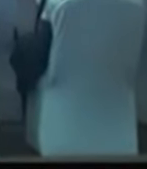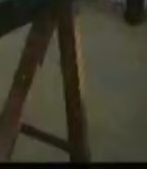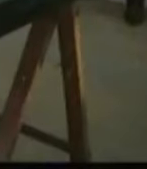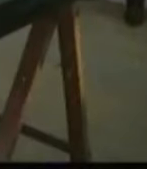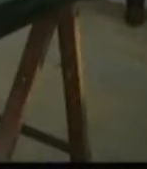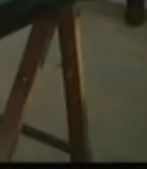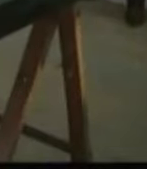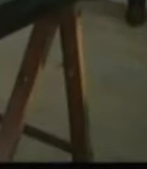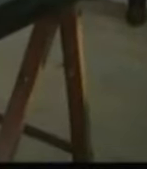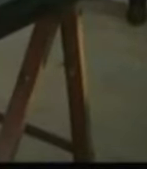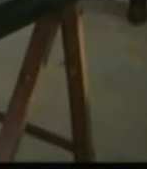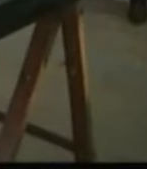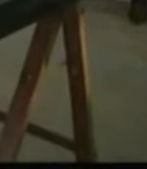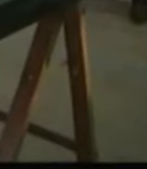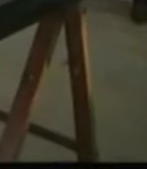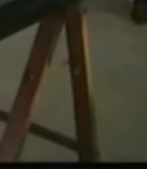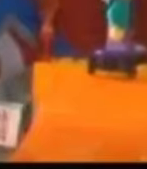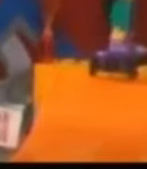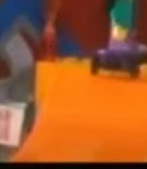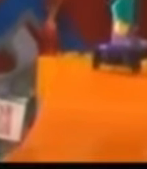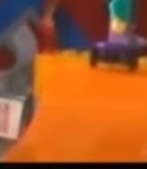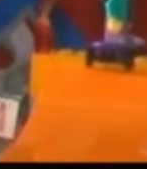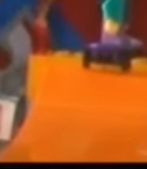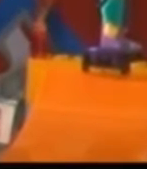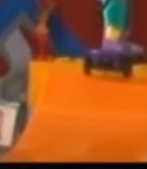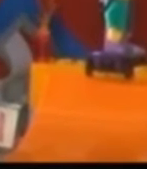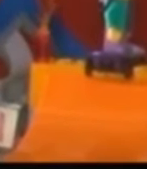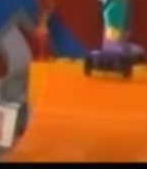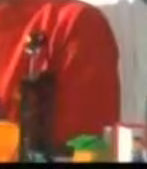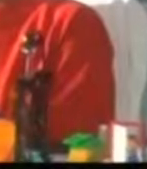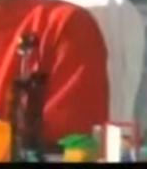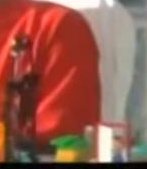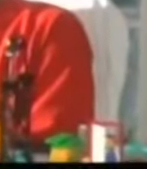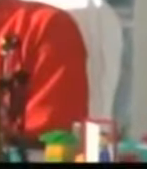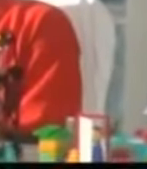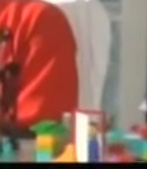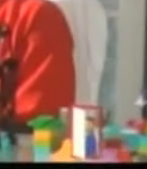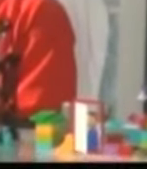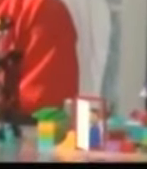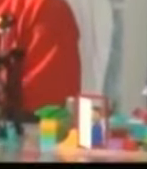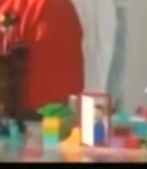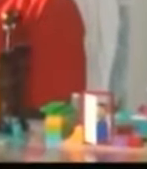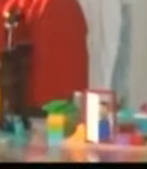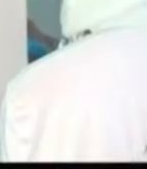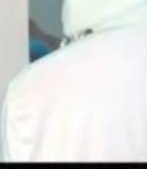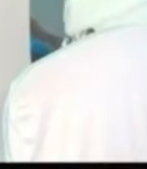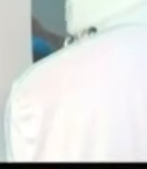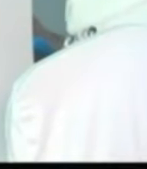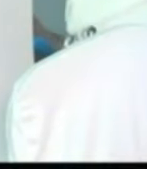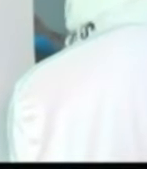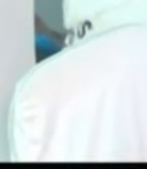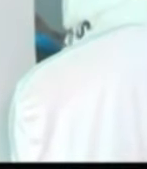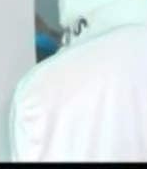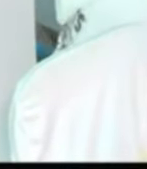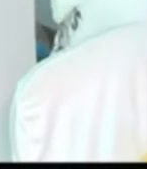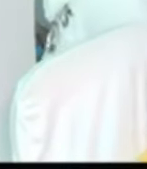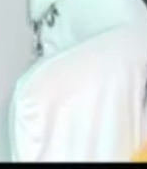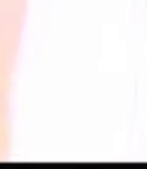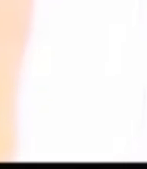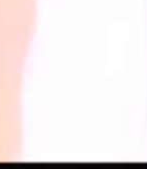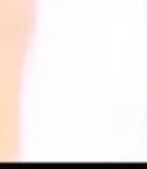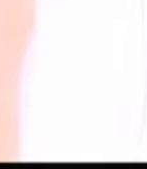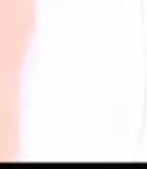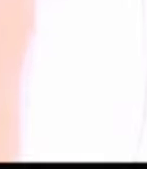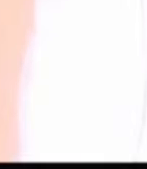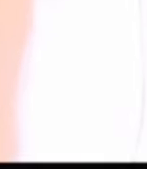à travers le projet éducatif Kolesha. Le génie informatique de ces jeunes déploie toute son étendue avec des créations